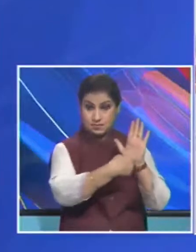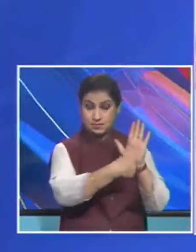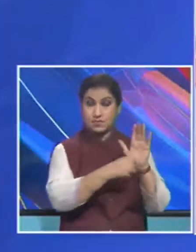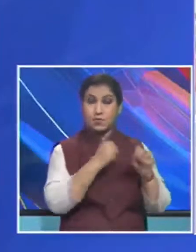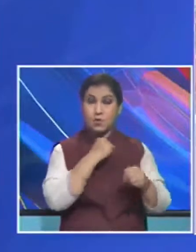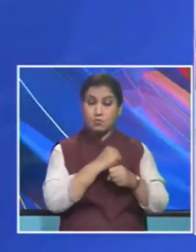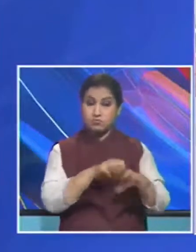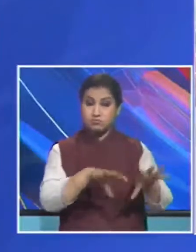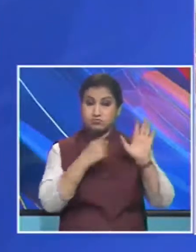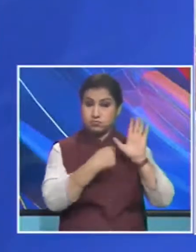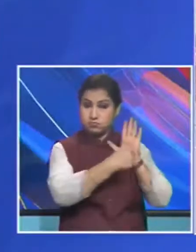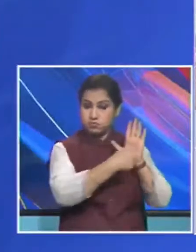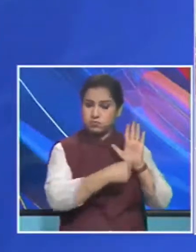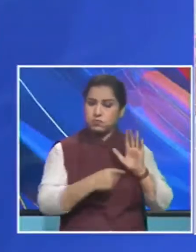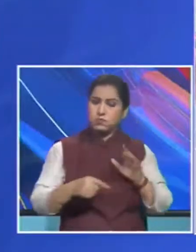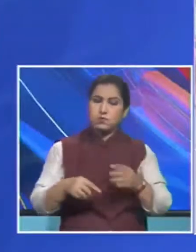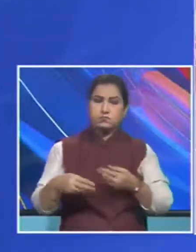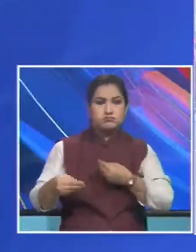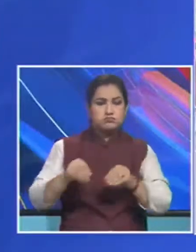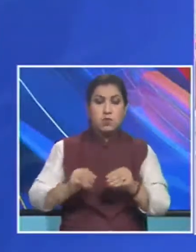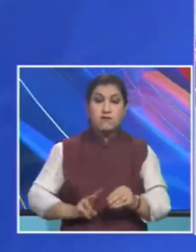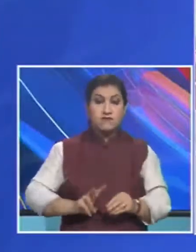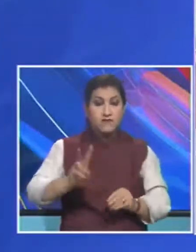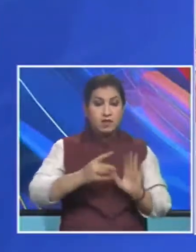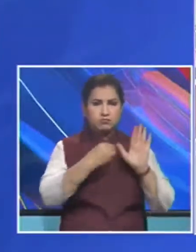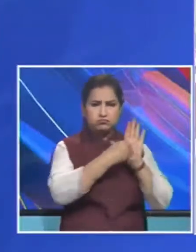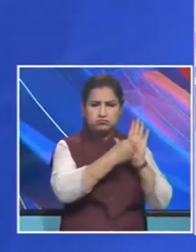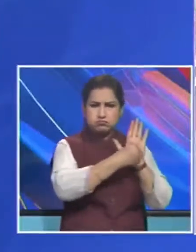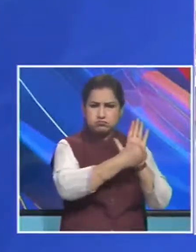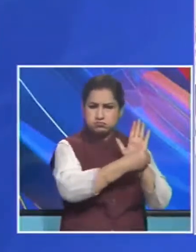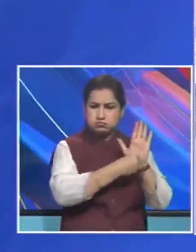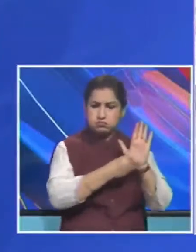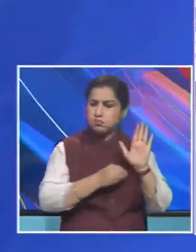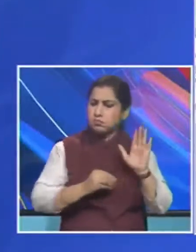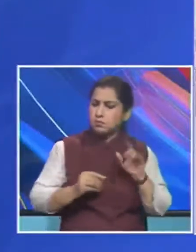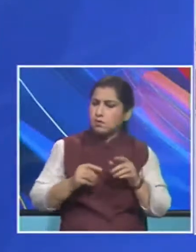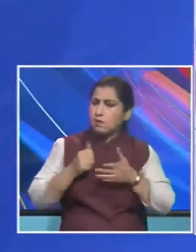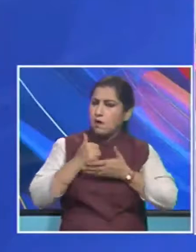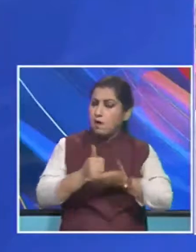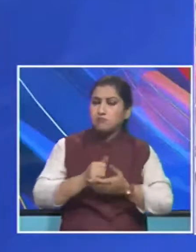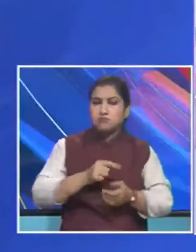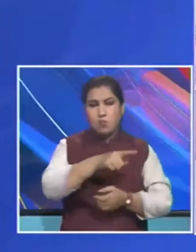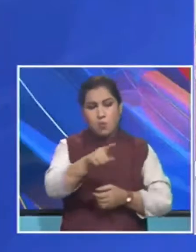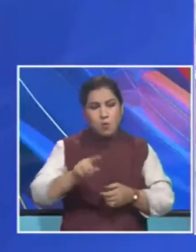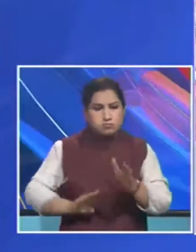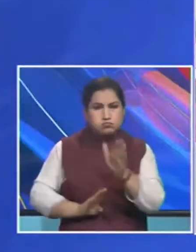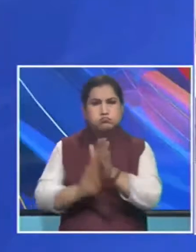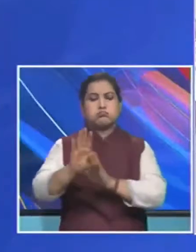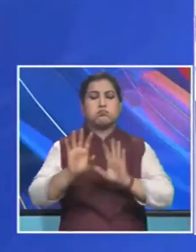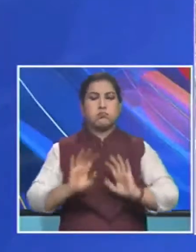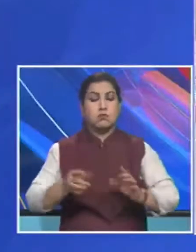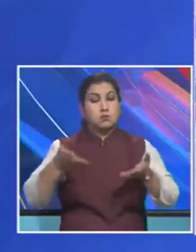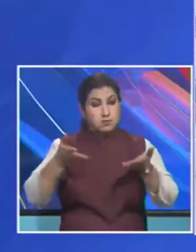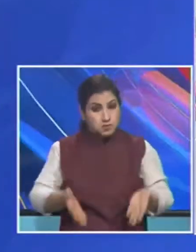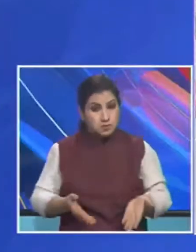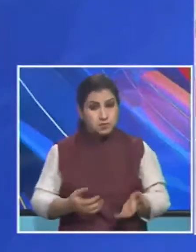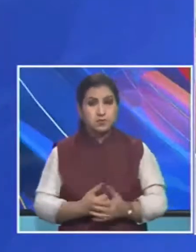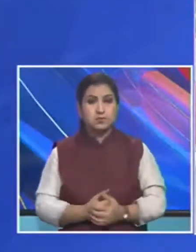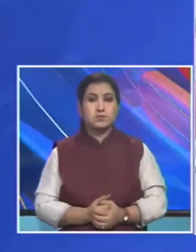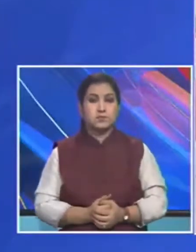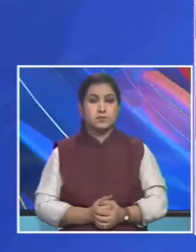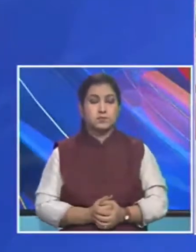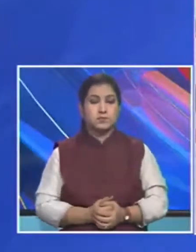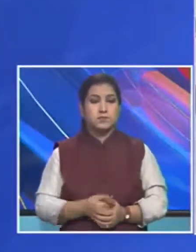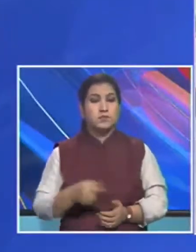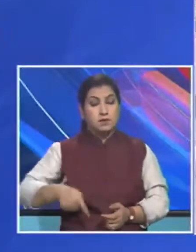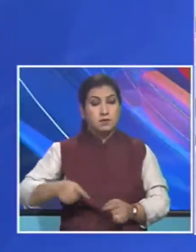are justified and vehemently defended values is so far-reaching that they are debated and discussed at